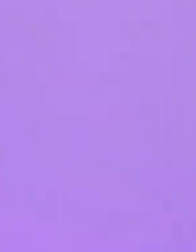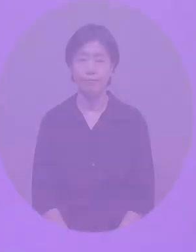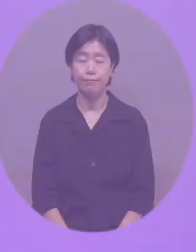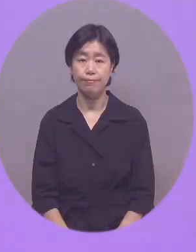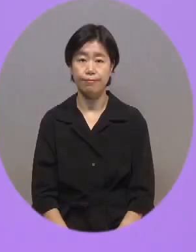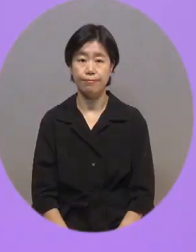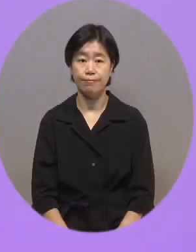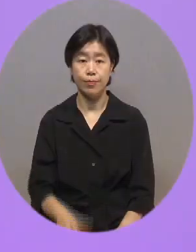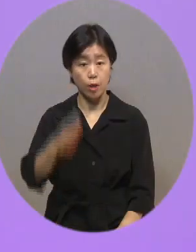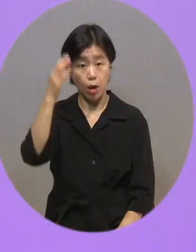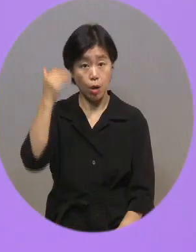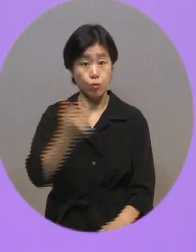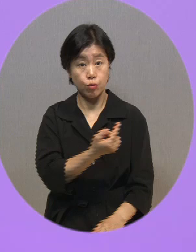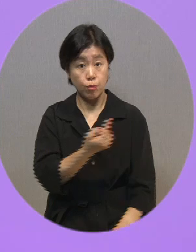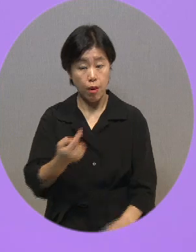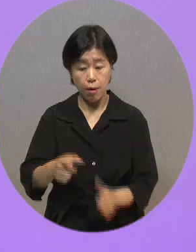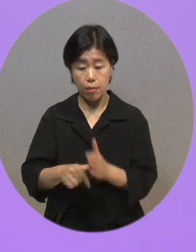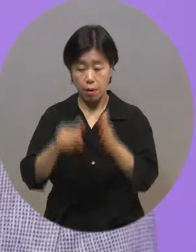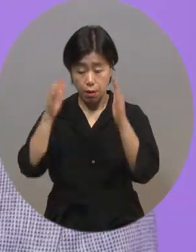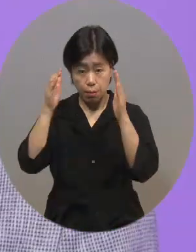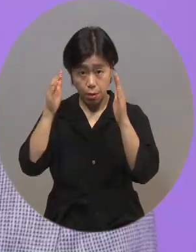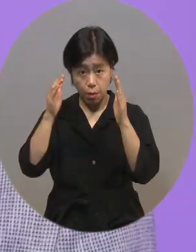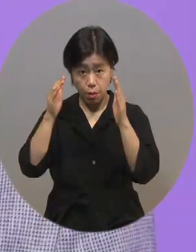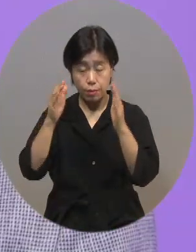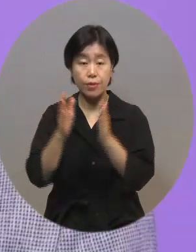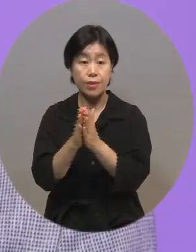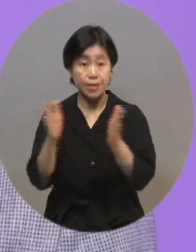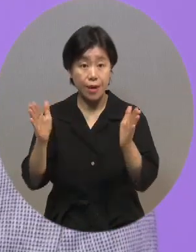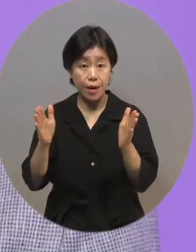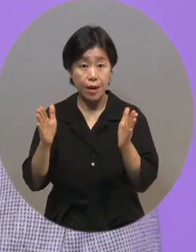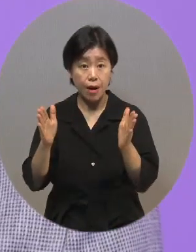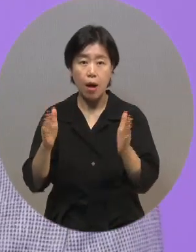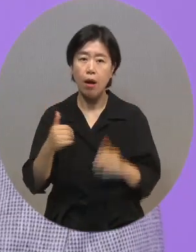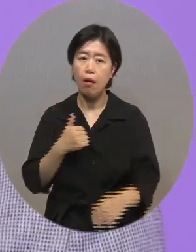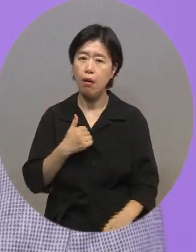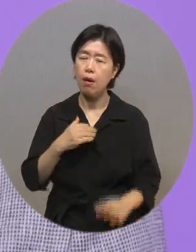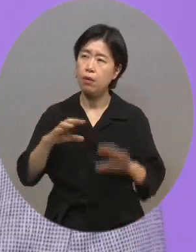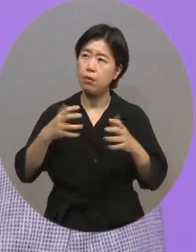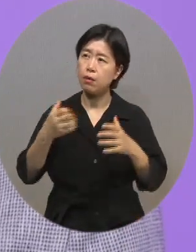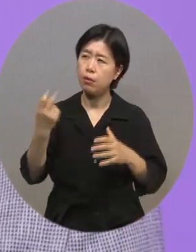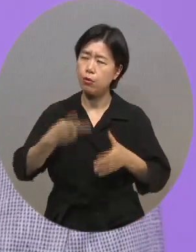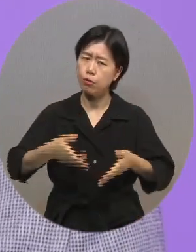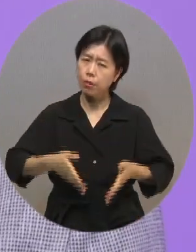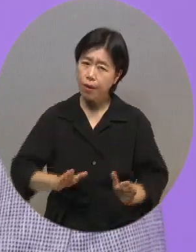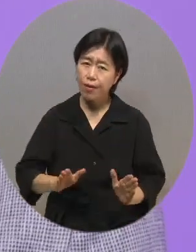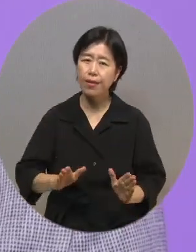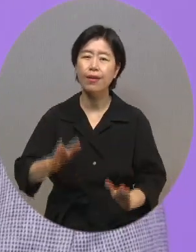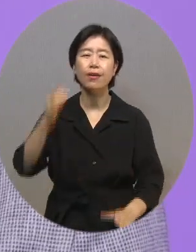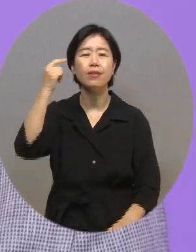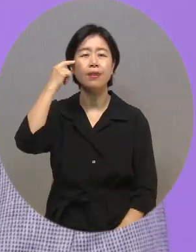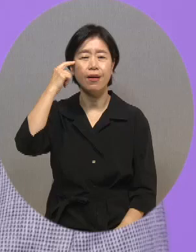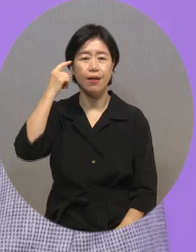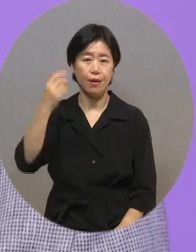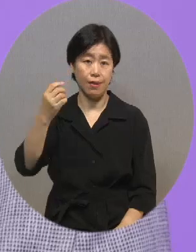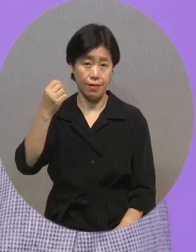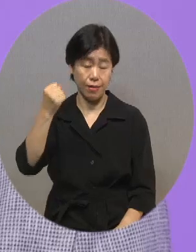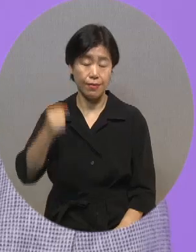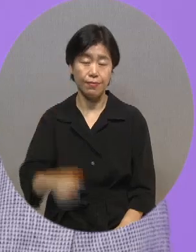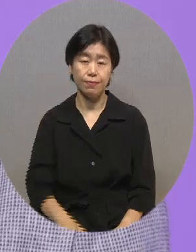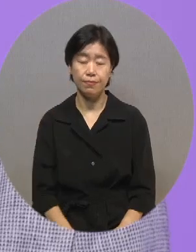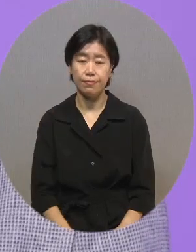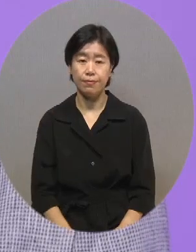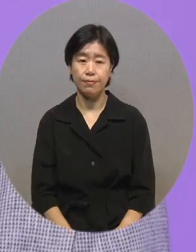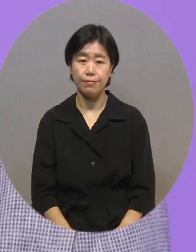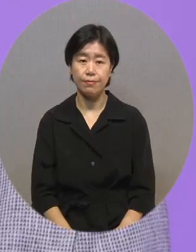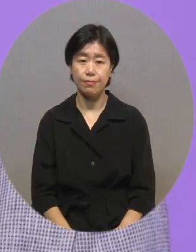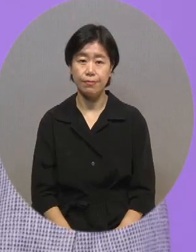근데 여기 한국에 와서 법 공부를 하면서 세상에 다시 태어난 기분이다 이런 생각까지 들 정도였는데